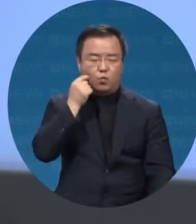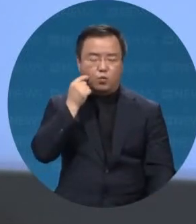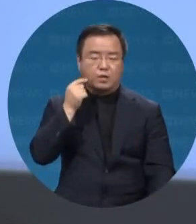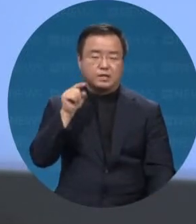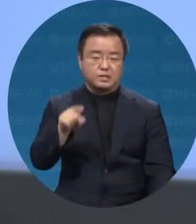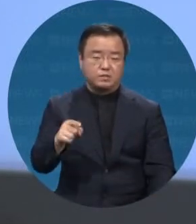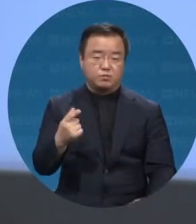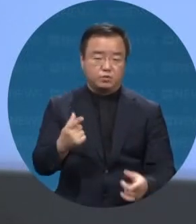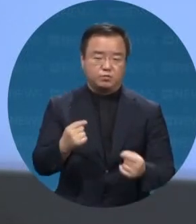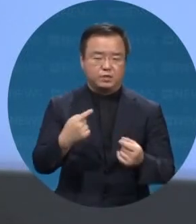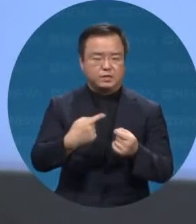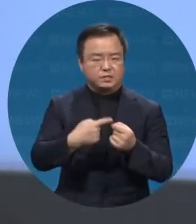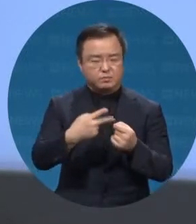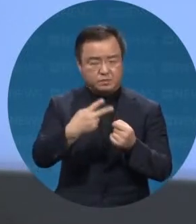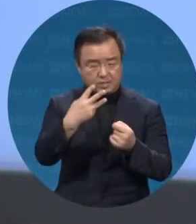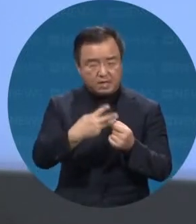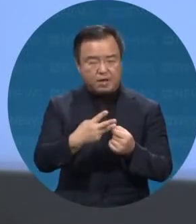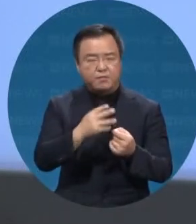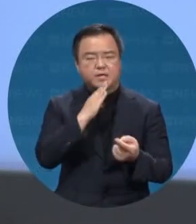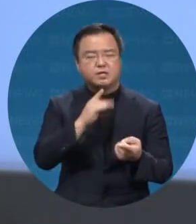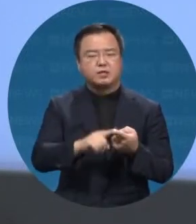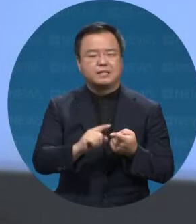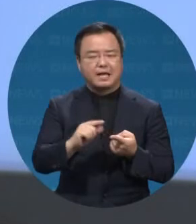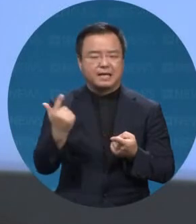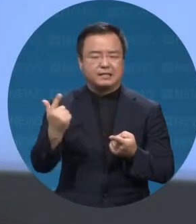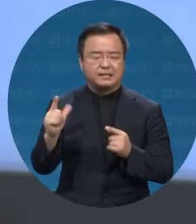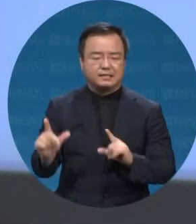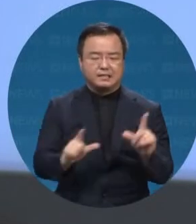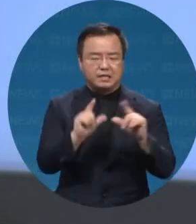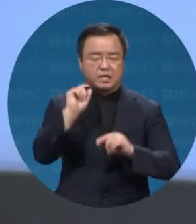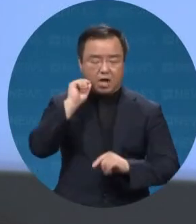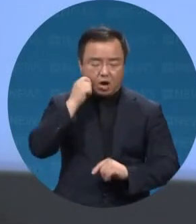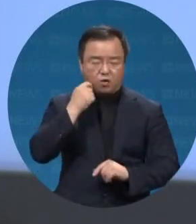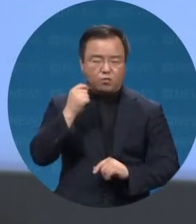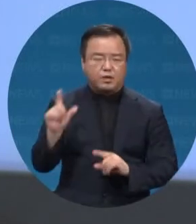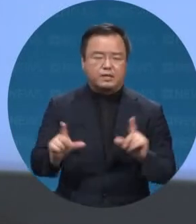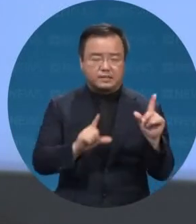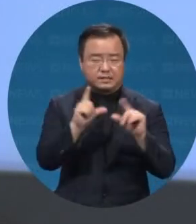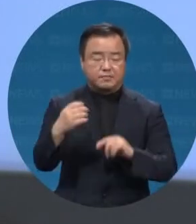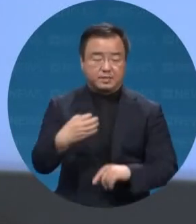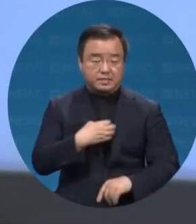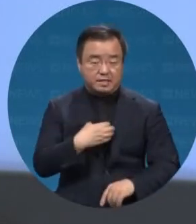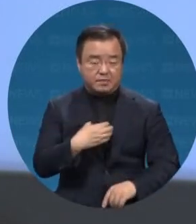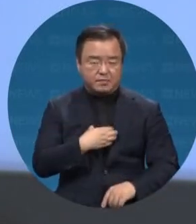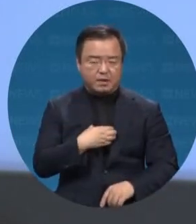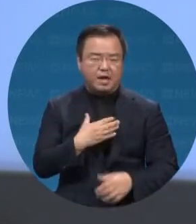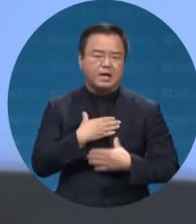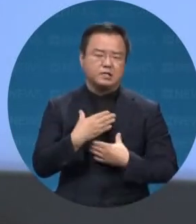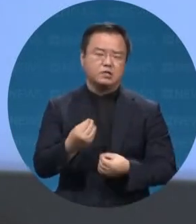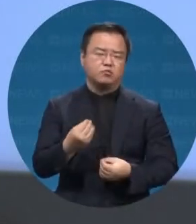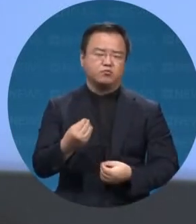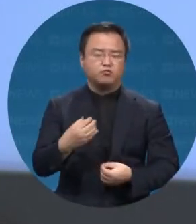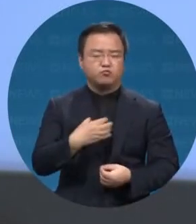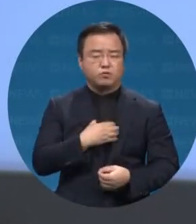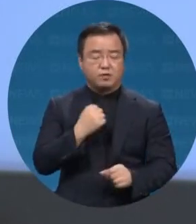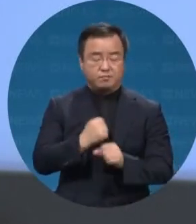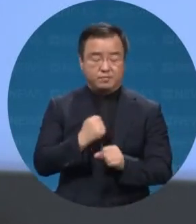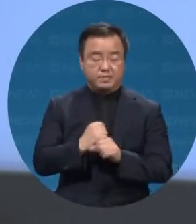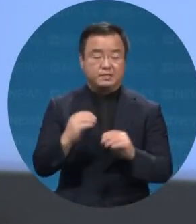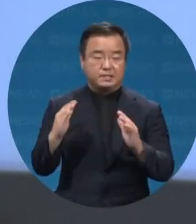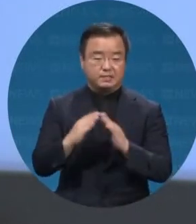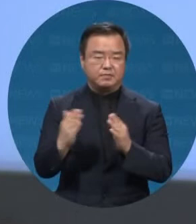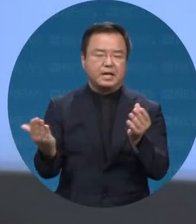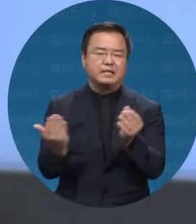지옥고를 비적정주거 살기 힘든 집 사람의 생명과 안전을 위협하고 이런 재난 상황에서는 흉기가 되는